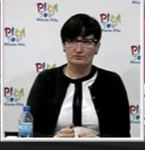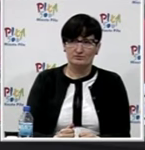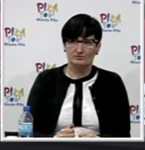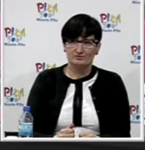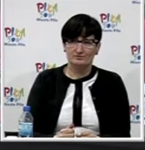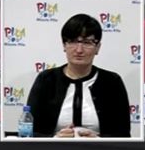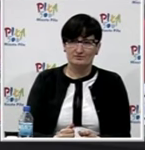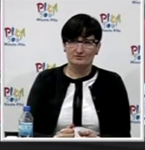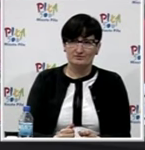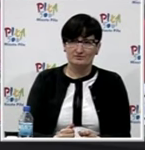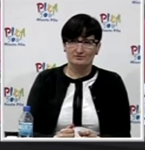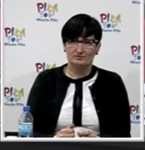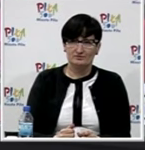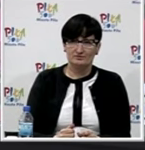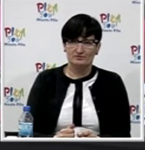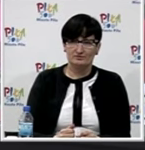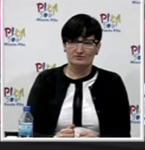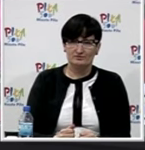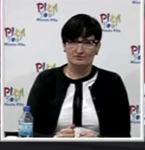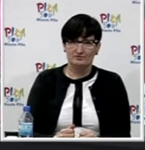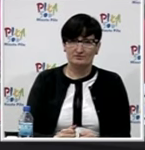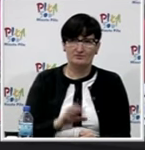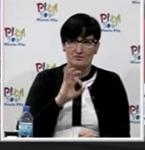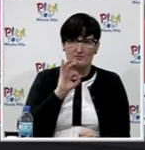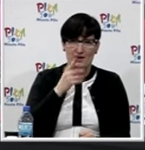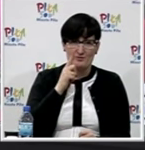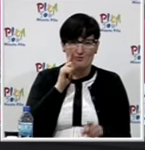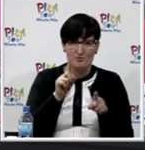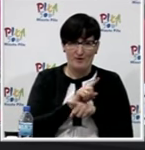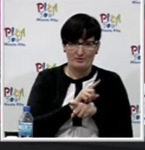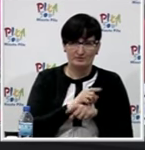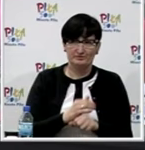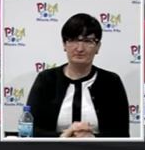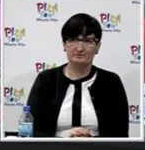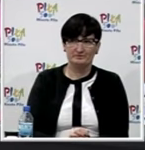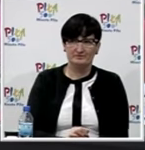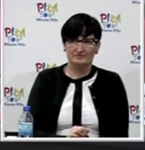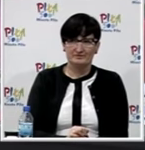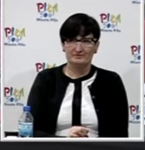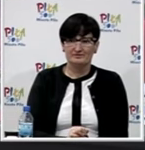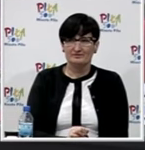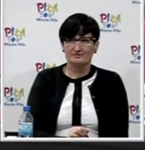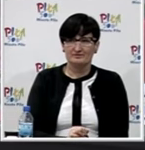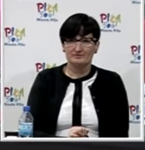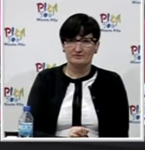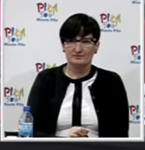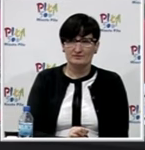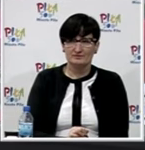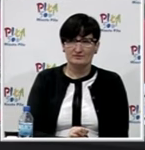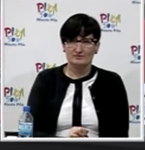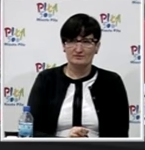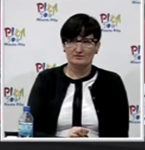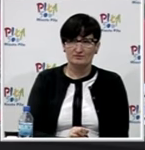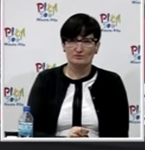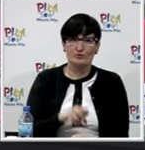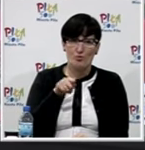zamotałam się, ale to wynika z tego, że nie korzystam z pomocy tego ośrodka w związku z tym. W każdym bądź razie